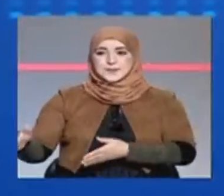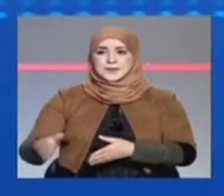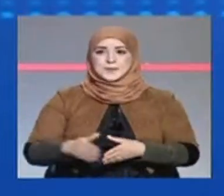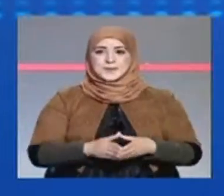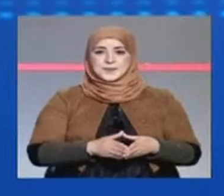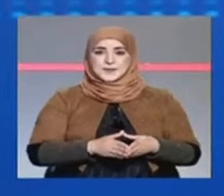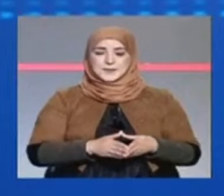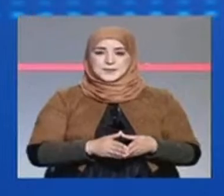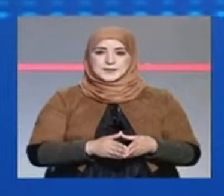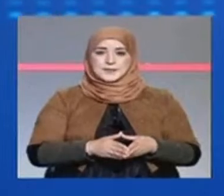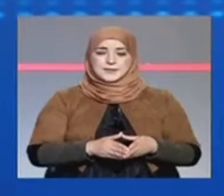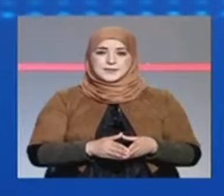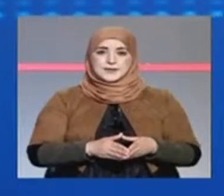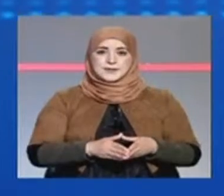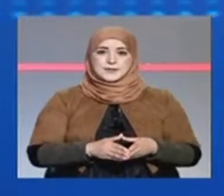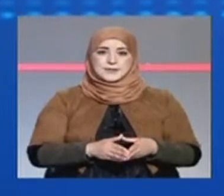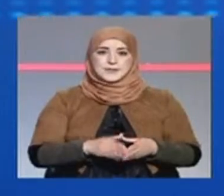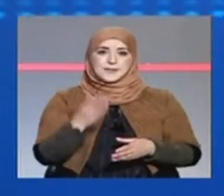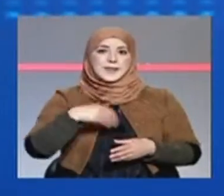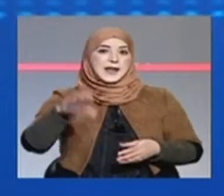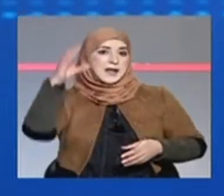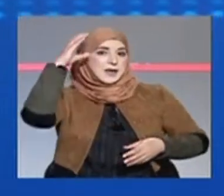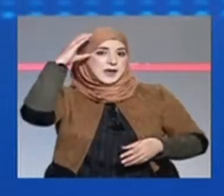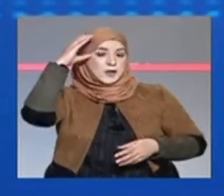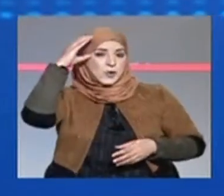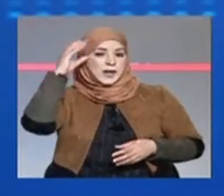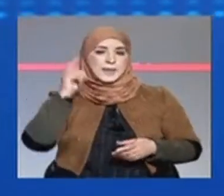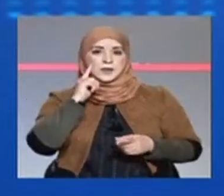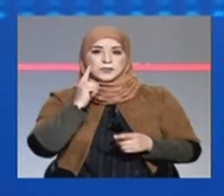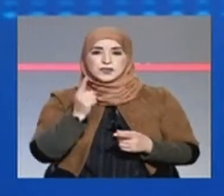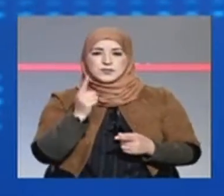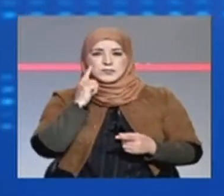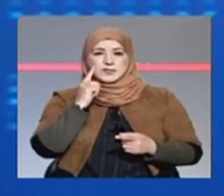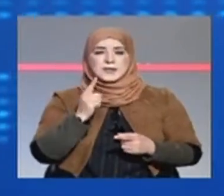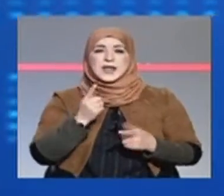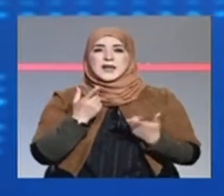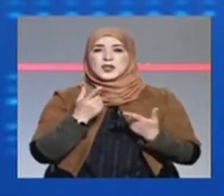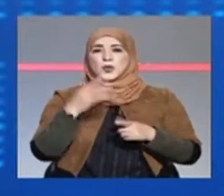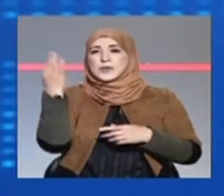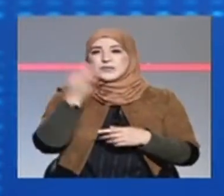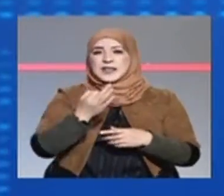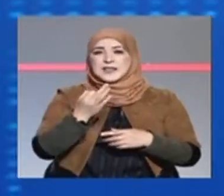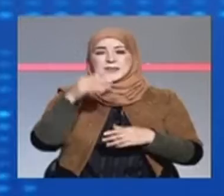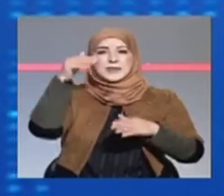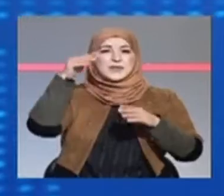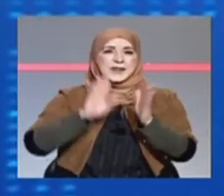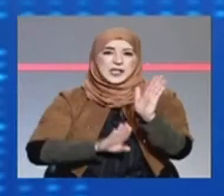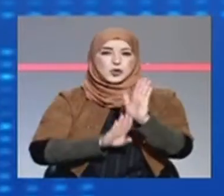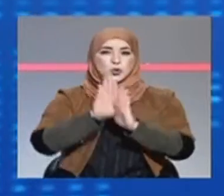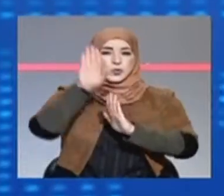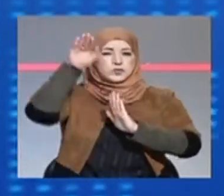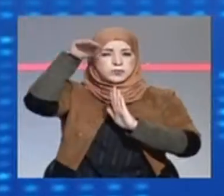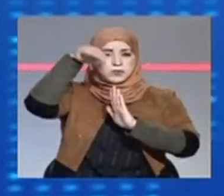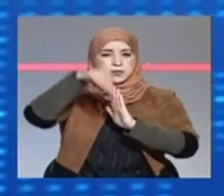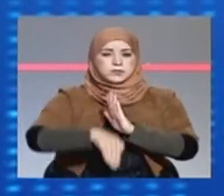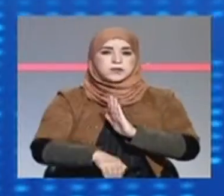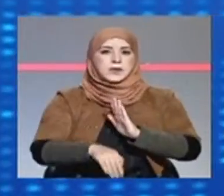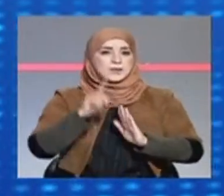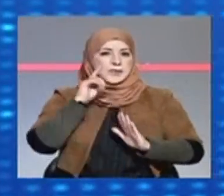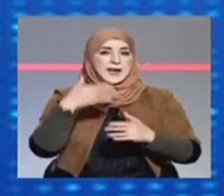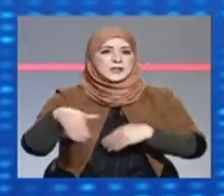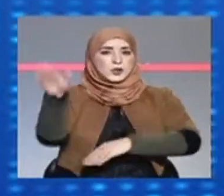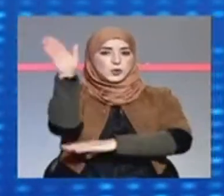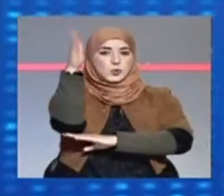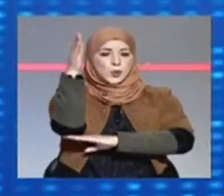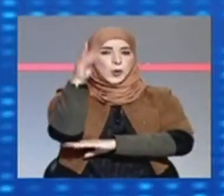تتسابق اراء العلماء عبر العالم بخصوص ضعف نسبه سقوط الصاروخ الصيني لونغ باحد البلدان